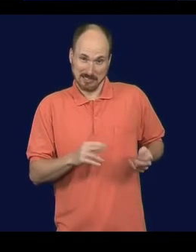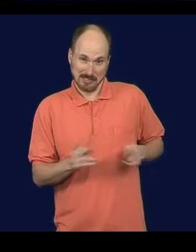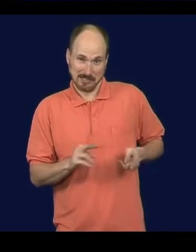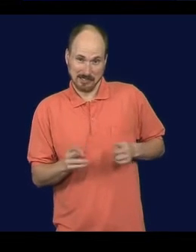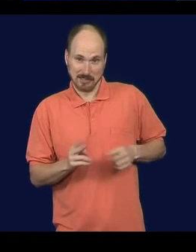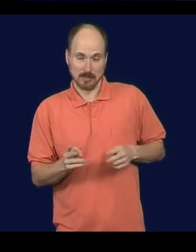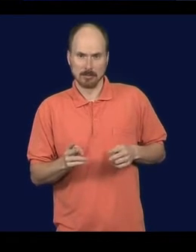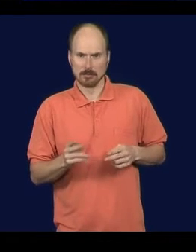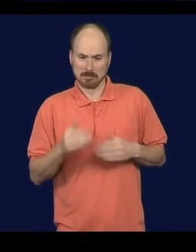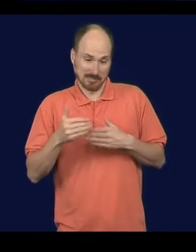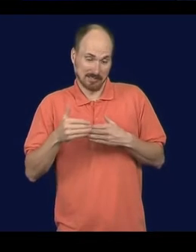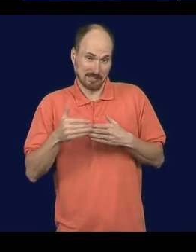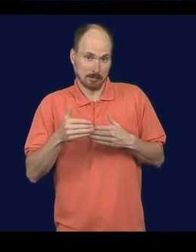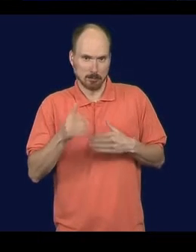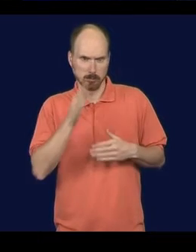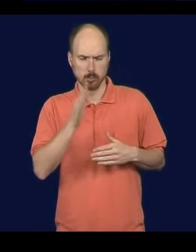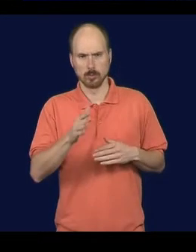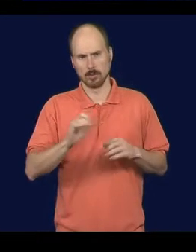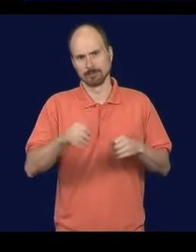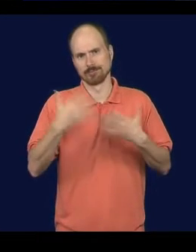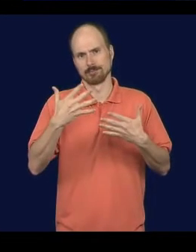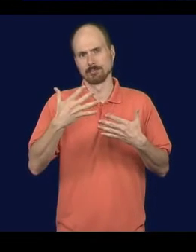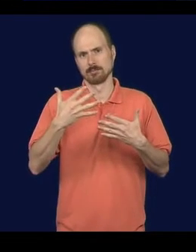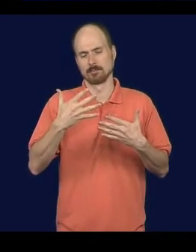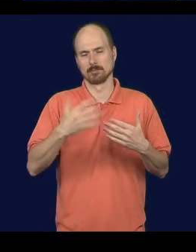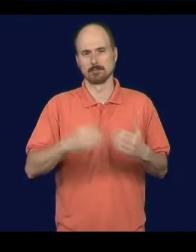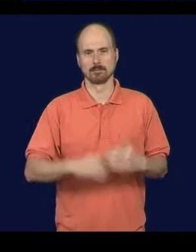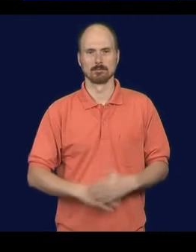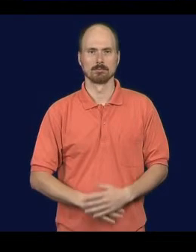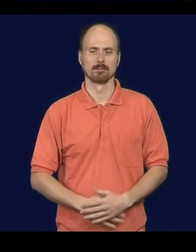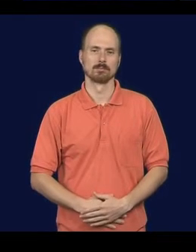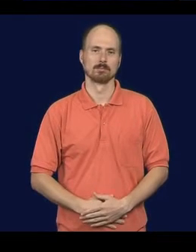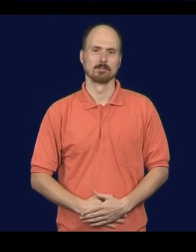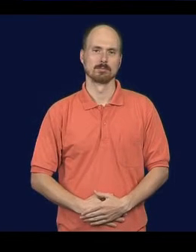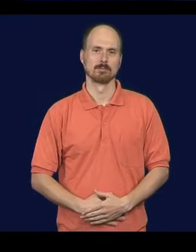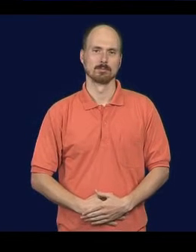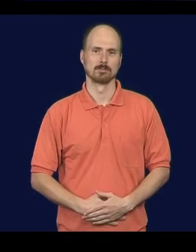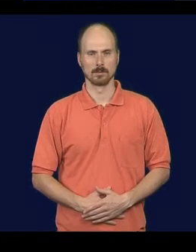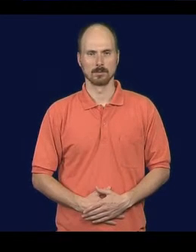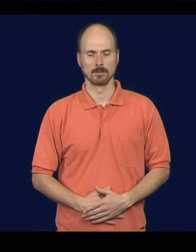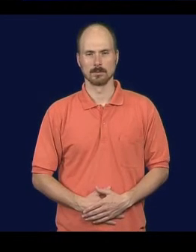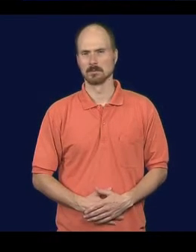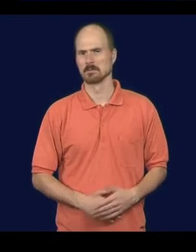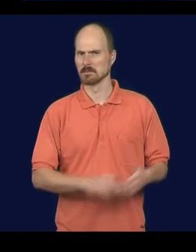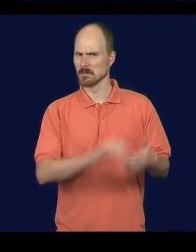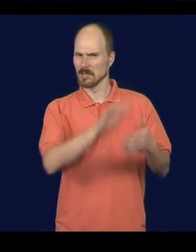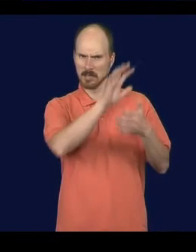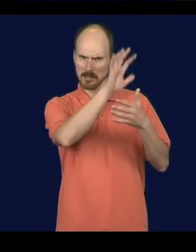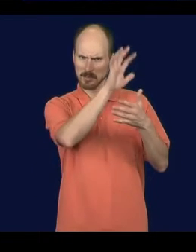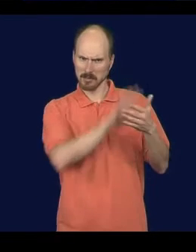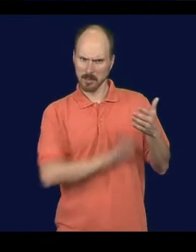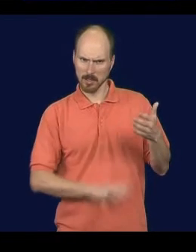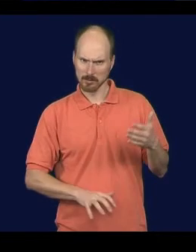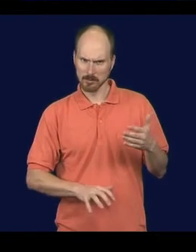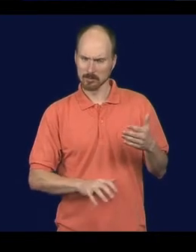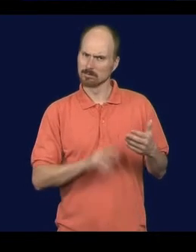postiženému. Systém využívá senzor pohybu Kinect, který se dodává k herním